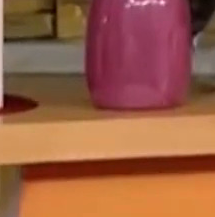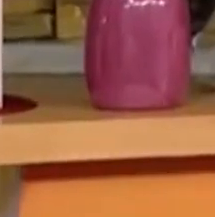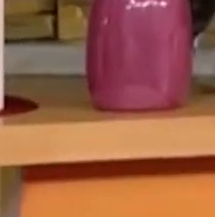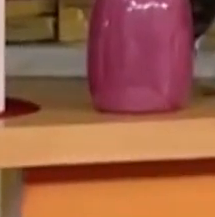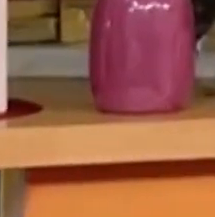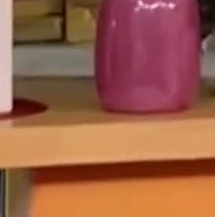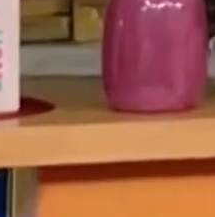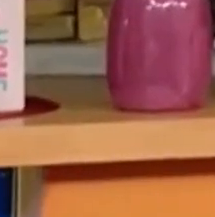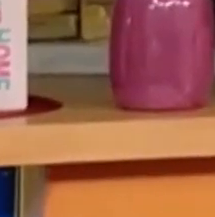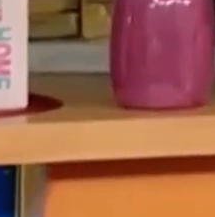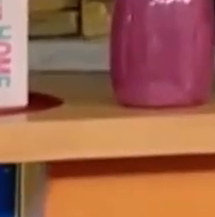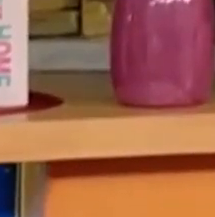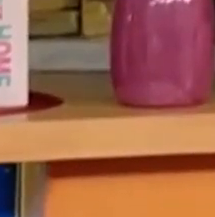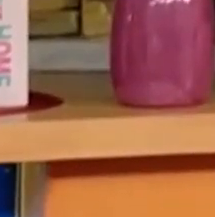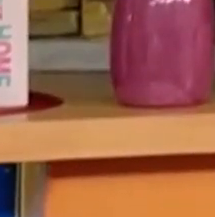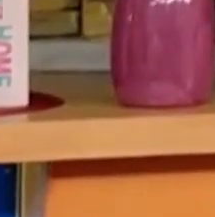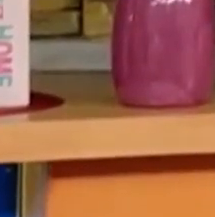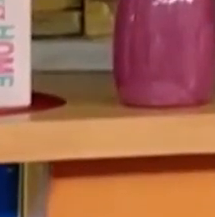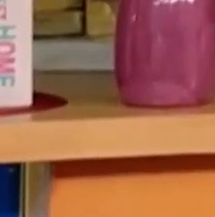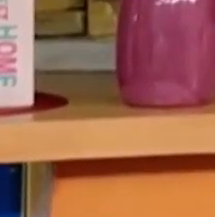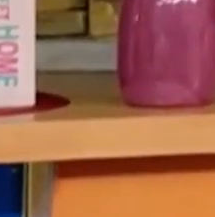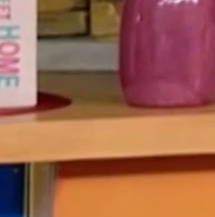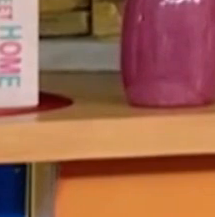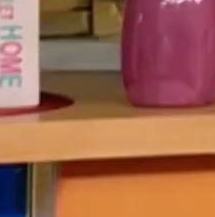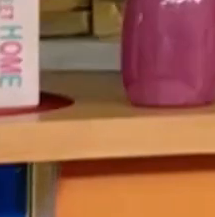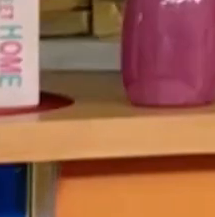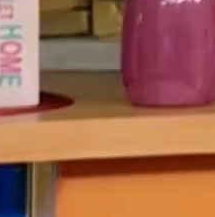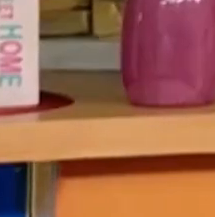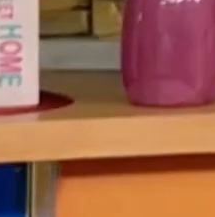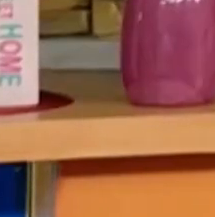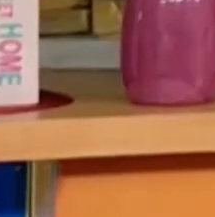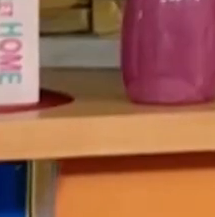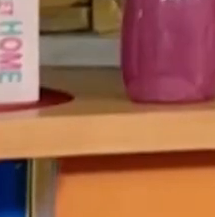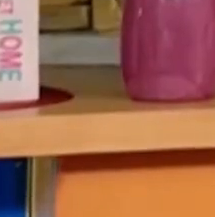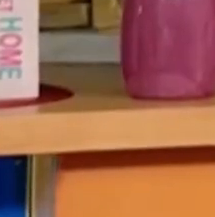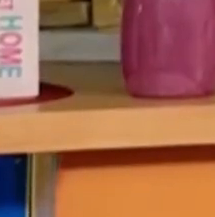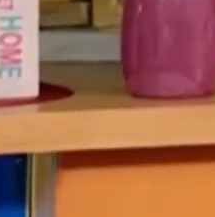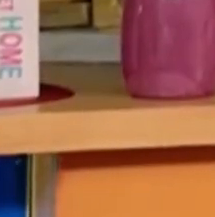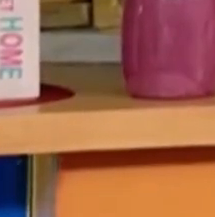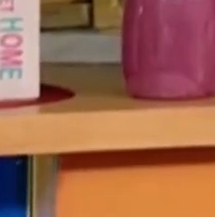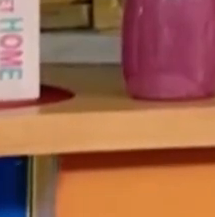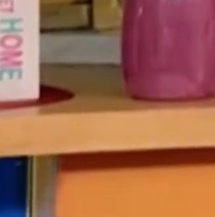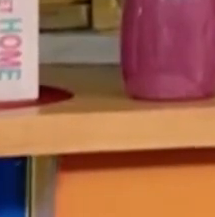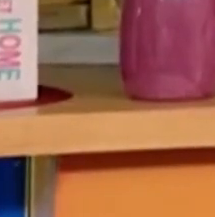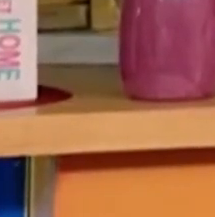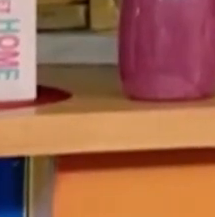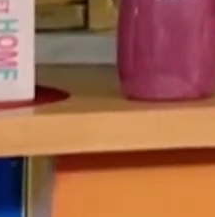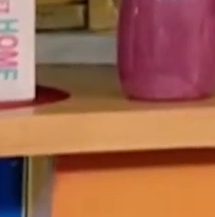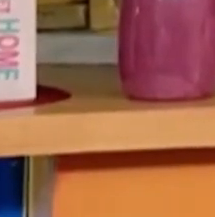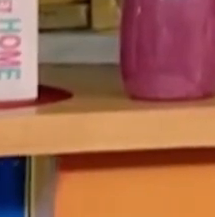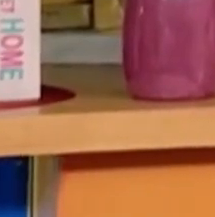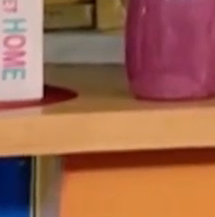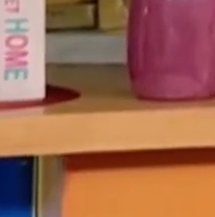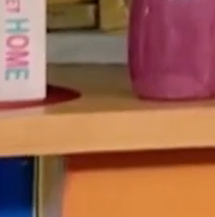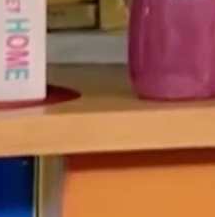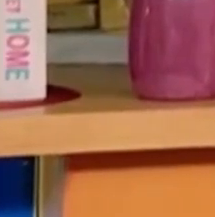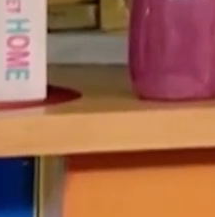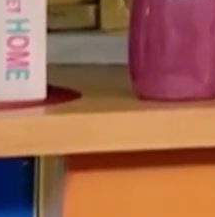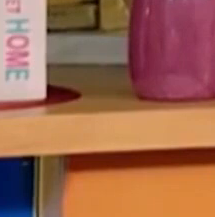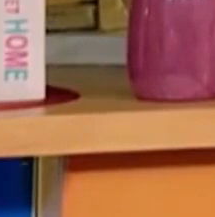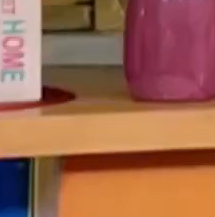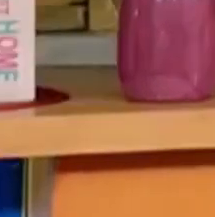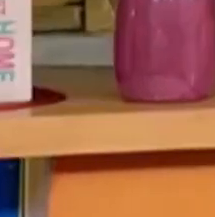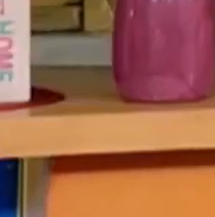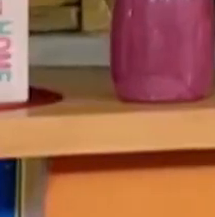sa mga balita. Panoorin ang unang balita sa unang hirit. At iba pang award-winning news ka sa youtube.com/GMA News. I-click lang